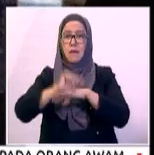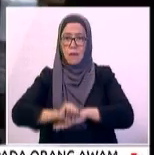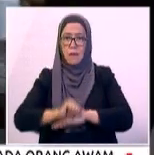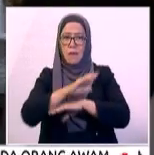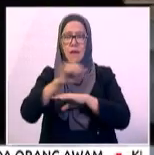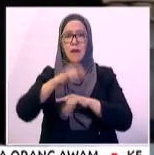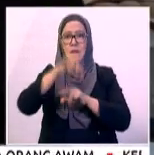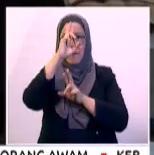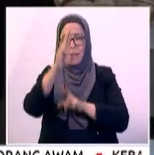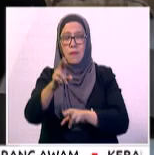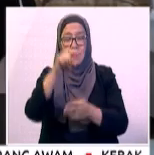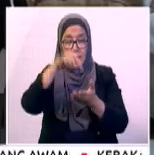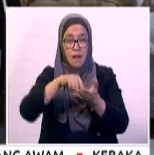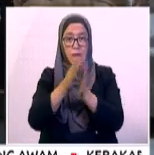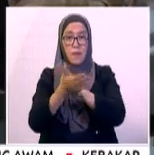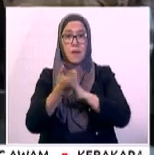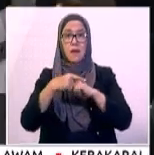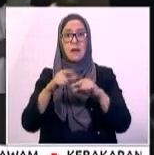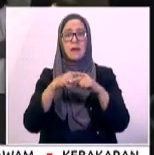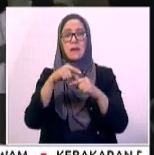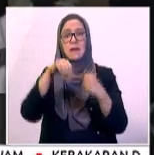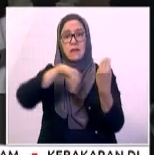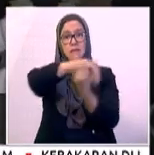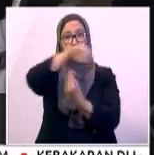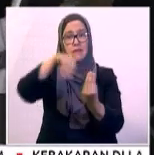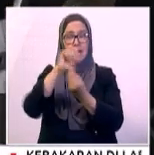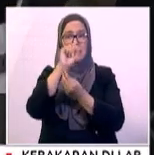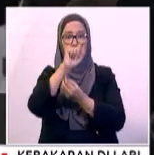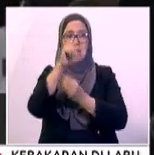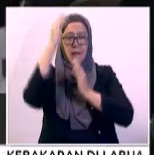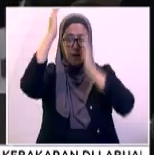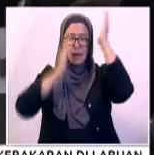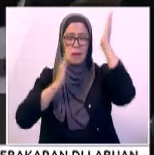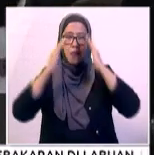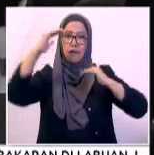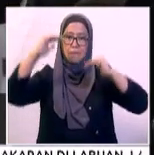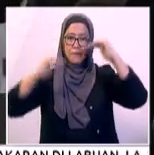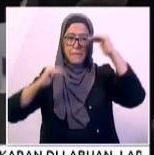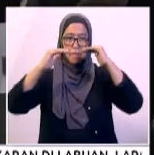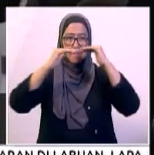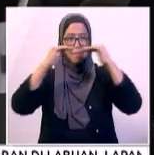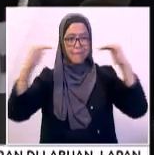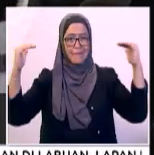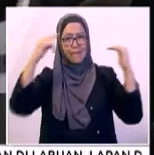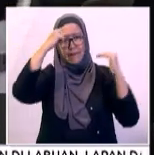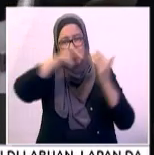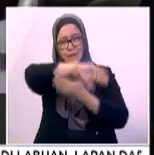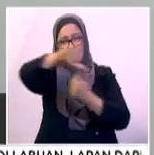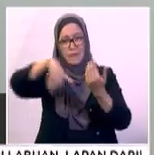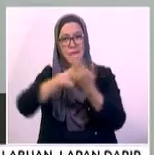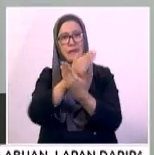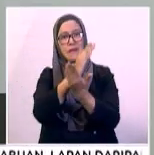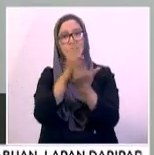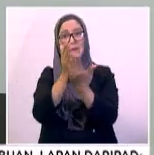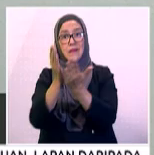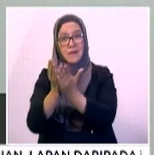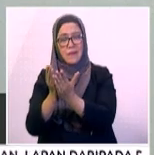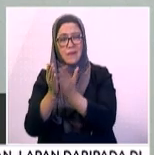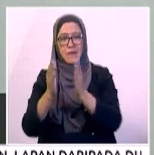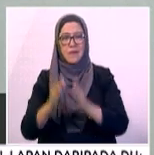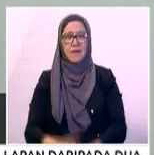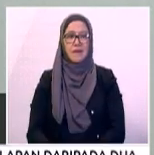akan menjadikan Jemaah Haji Malaysia sebagai seimbang dari segala aspek. Ketua Rombongan Haji Datuk Seri Syed Saleh Syed Abdul Rahman